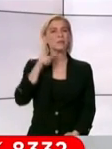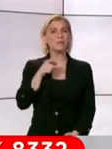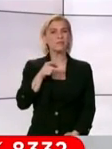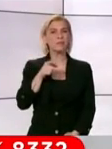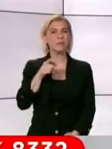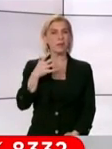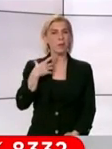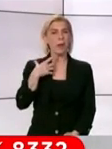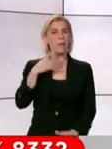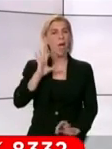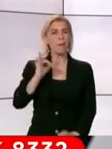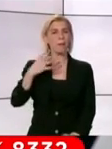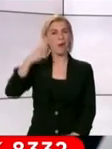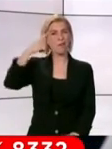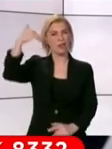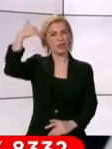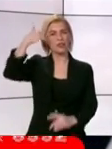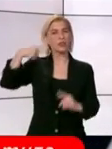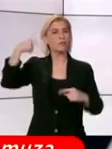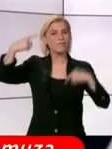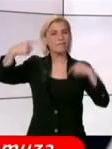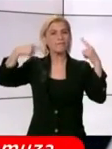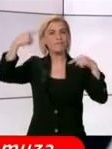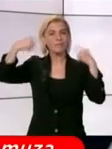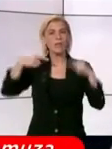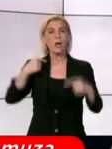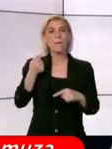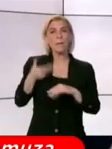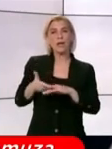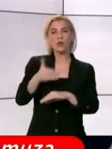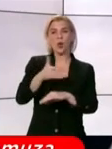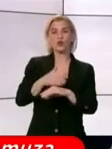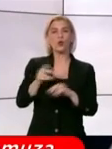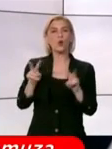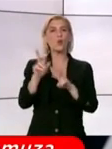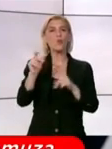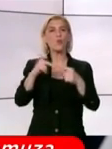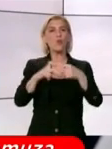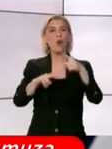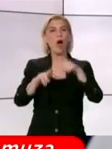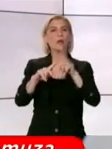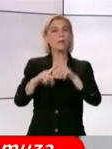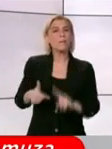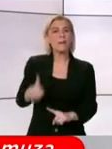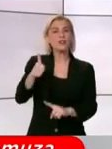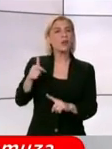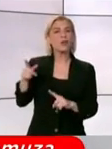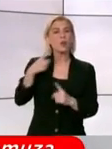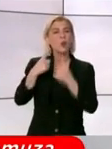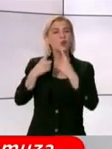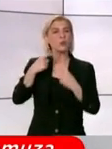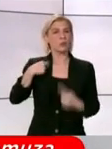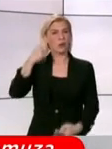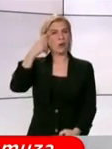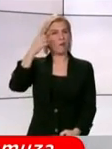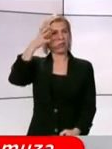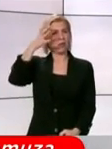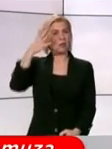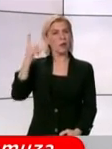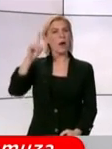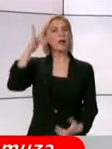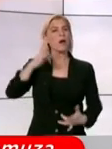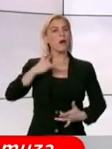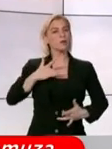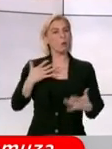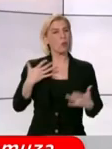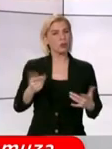devamlı kafamda döndürürüm. Biraz evvel Murat Başkan'ın konuşması kafama çok takıldı da. Başkanım, şimdi Allah razı olsun.